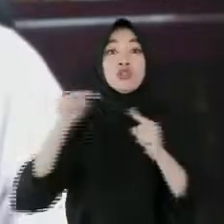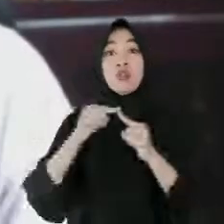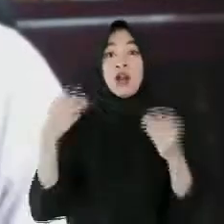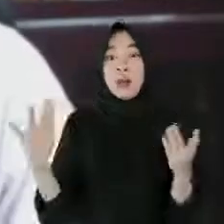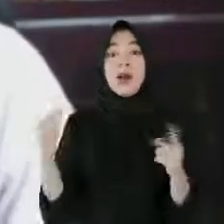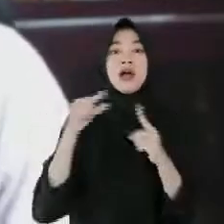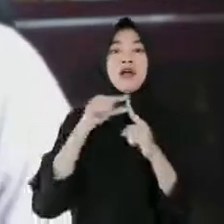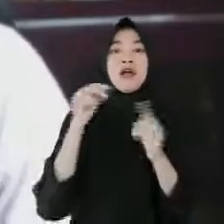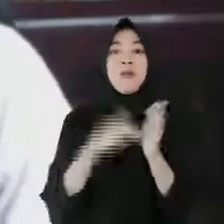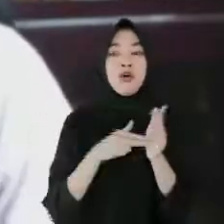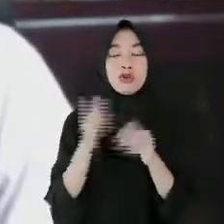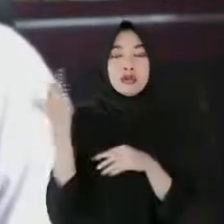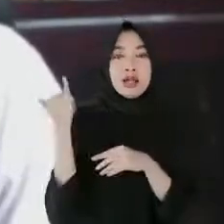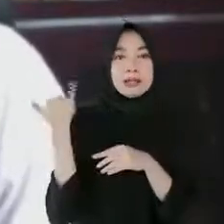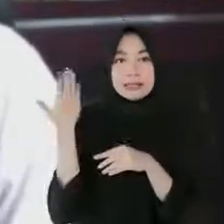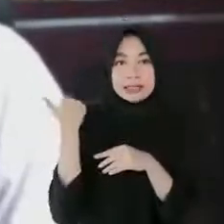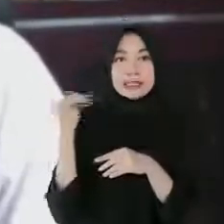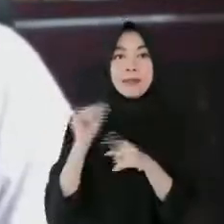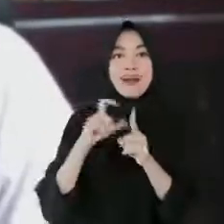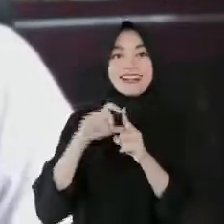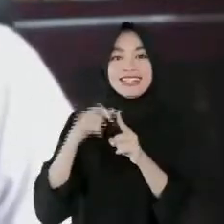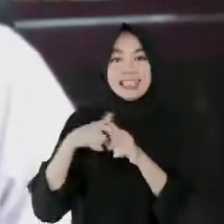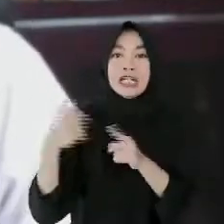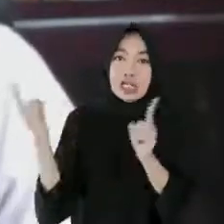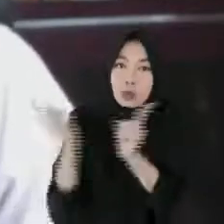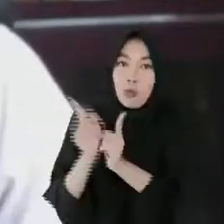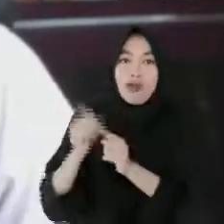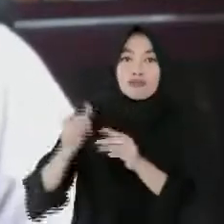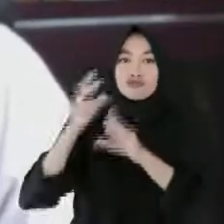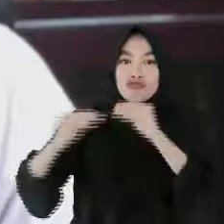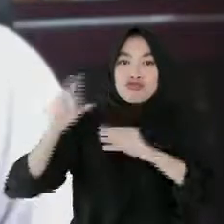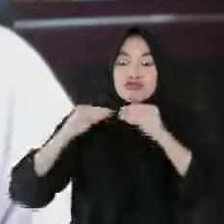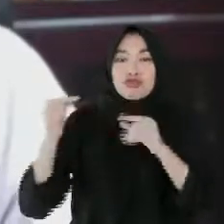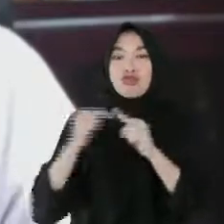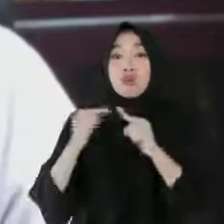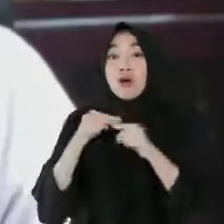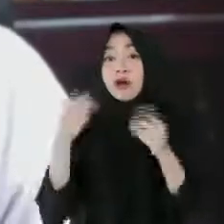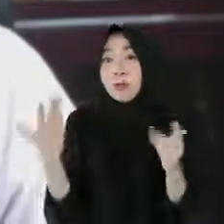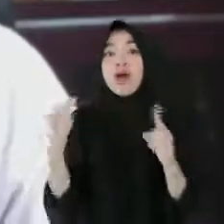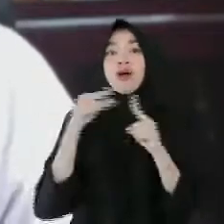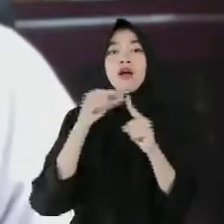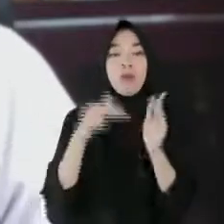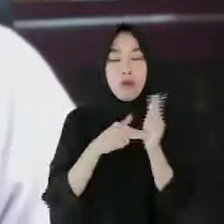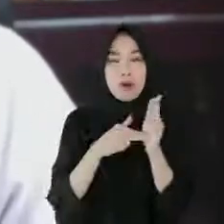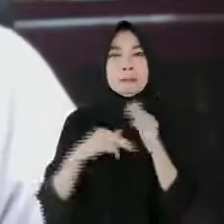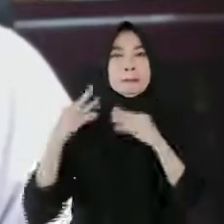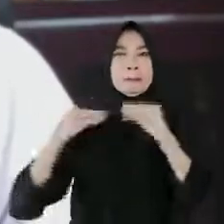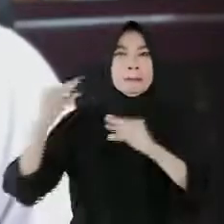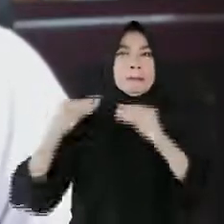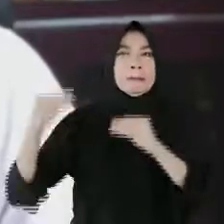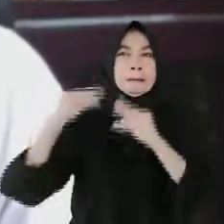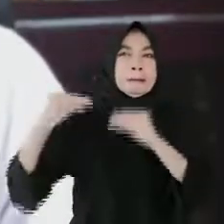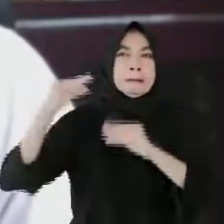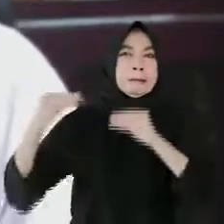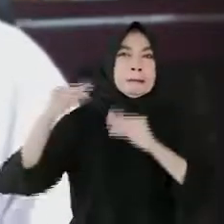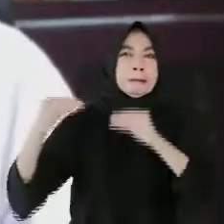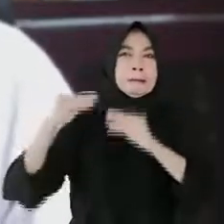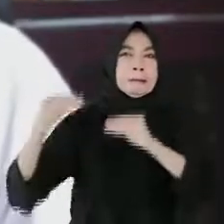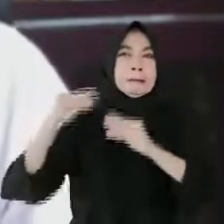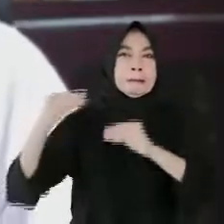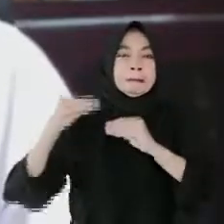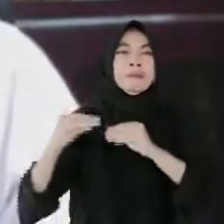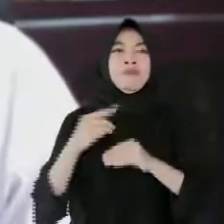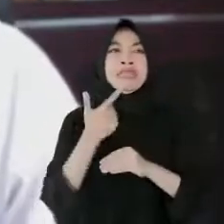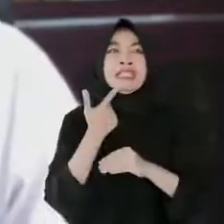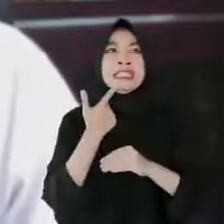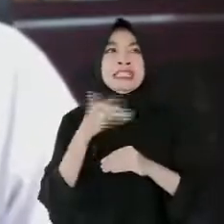kami sudah ketemu lagi sampai debit tentang masalah pohon gitu nah poin yang kami sampaikan adalah masalah pohon ini sudah seperti lagunya